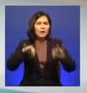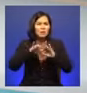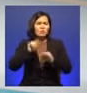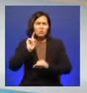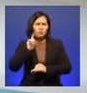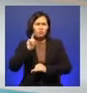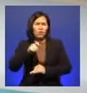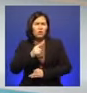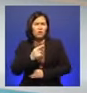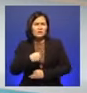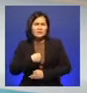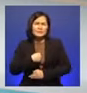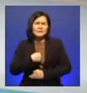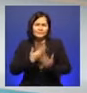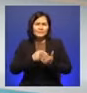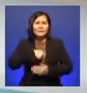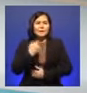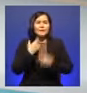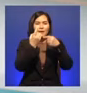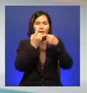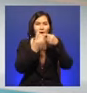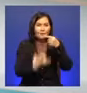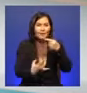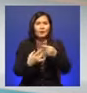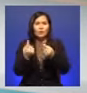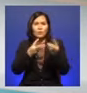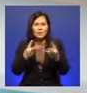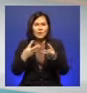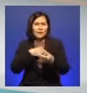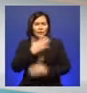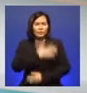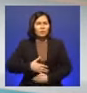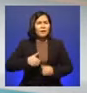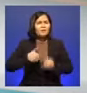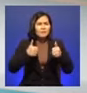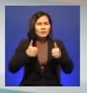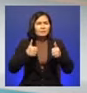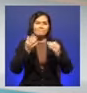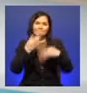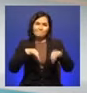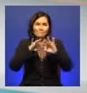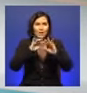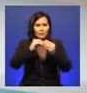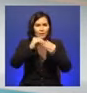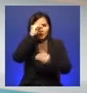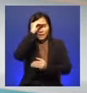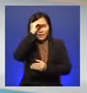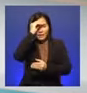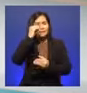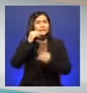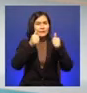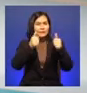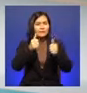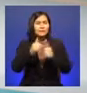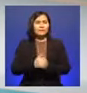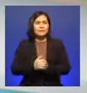ได้เลยมีอะไรบ้างในขณะที่การเข้าถึงการมีสุขภาพที่ดีเนี่ยจำเป็นที่จะต้องมีการศึกษาที่ดีแล้วก็มี